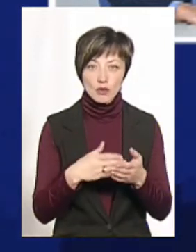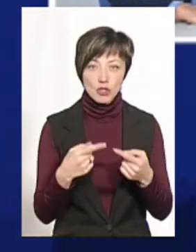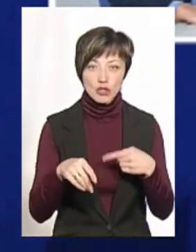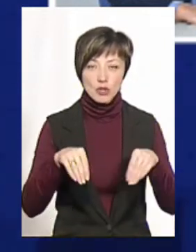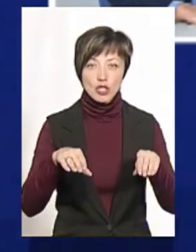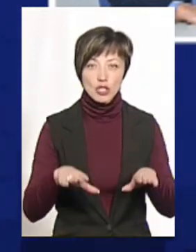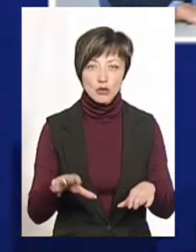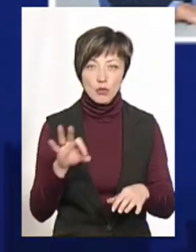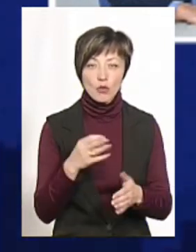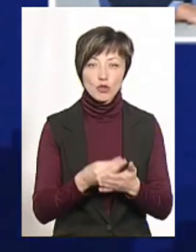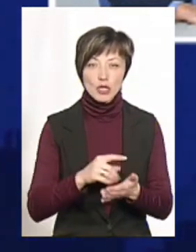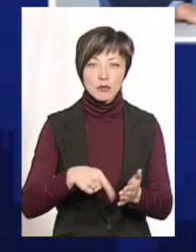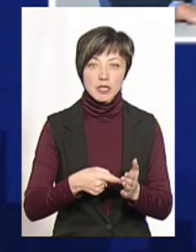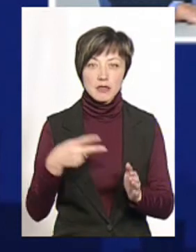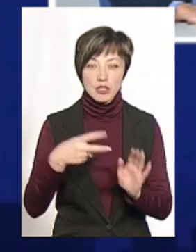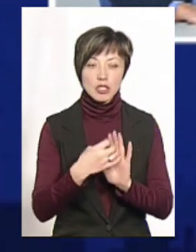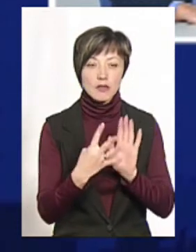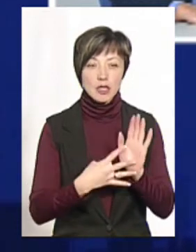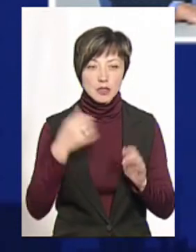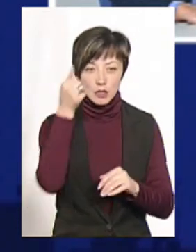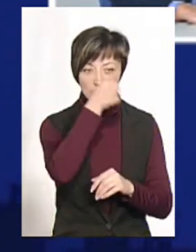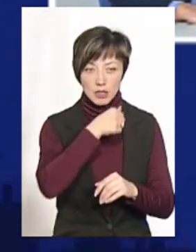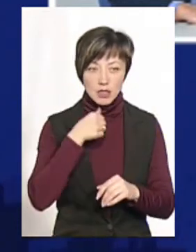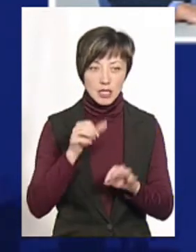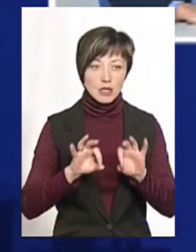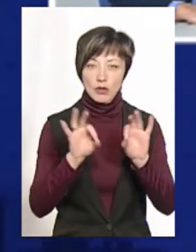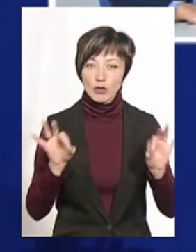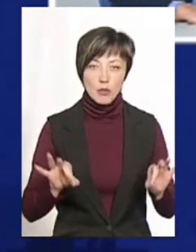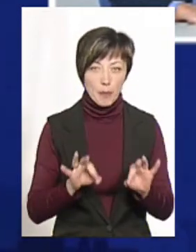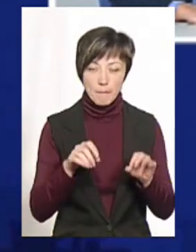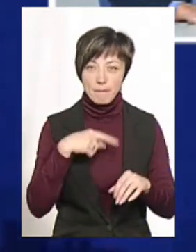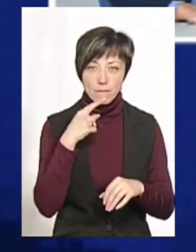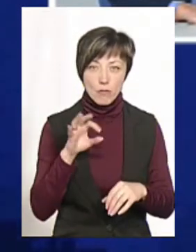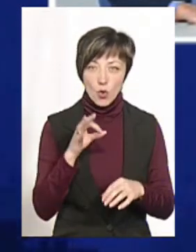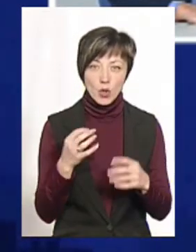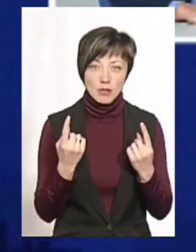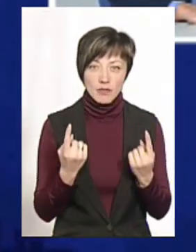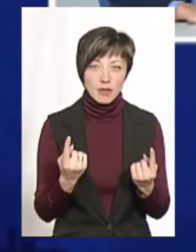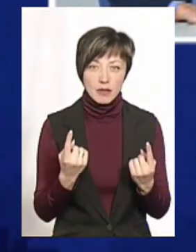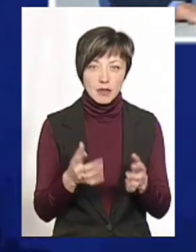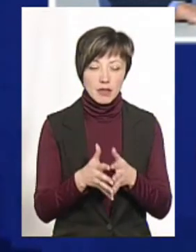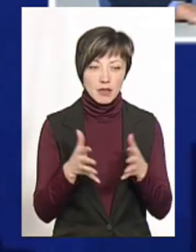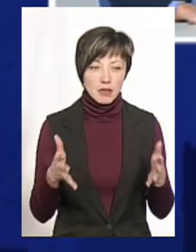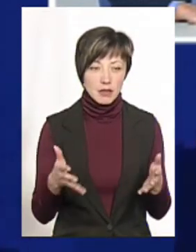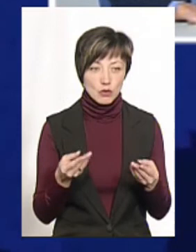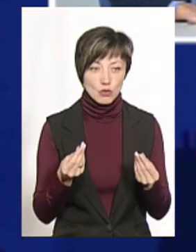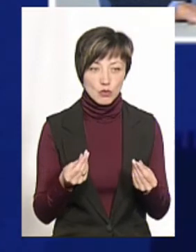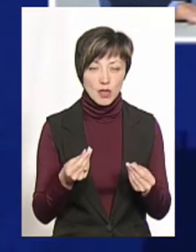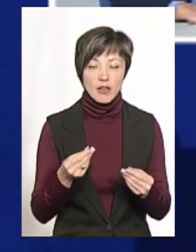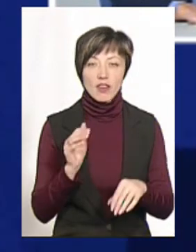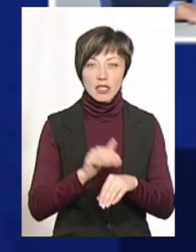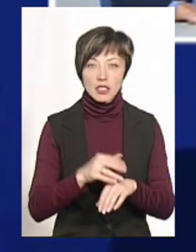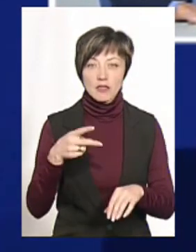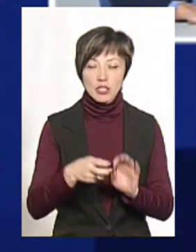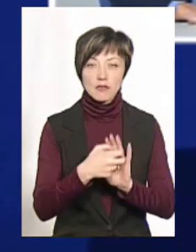іншим рішенням, рішенням про бюджет міста на 2019 рік. Угу. Ні в якому разі мова не йде про такі великі, направду, суми.